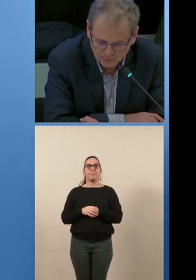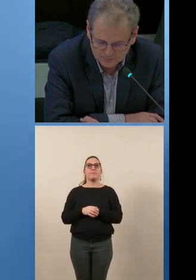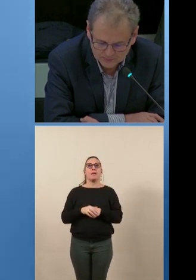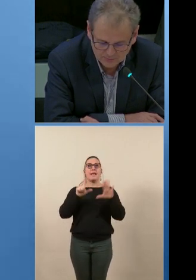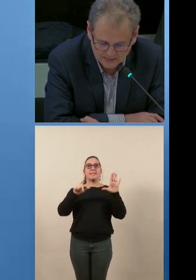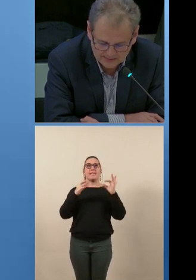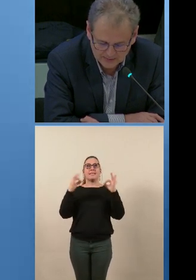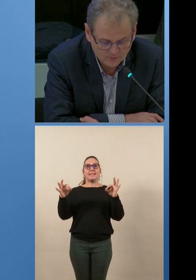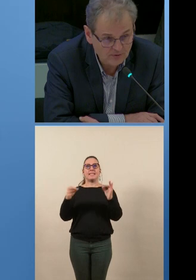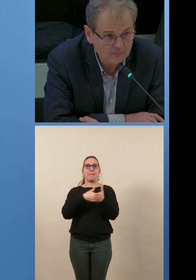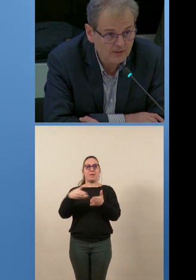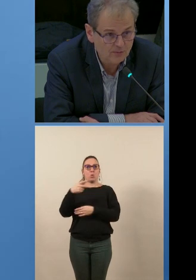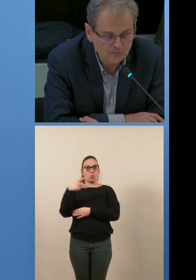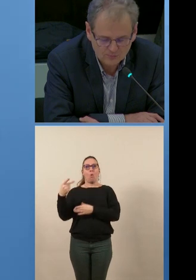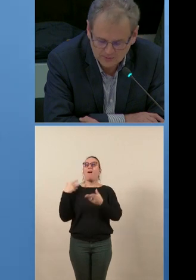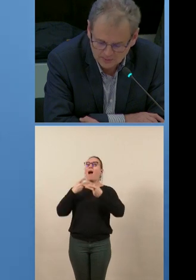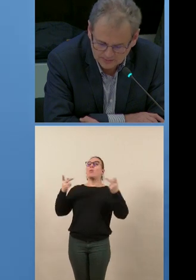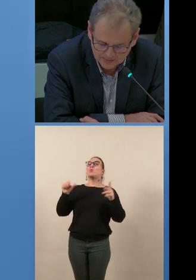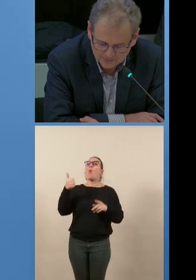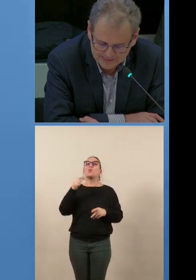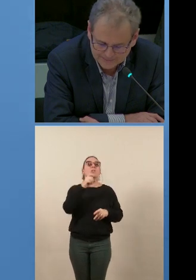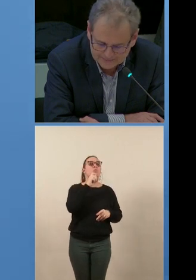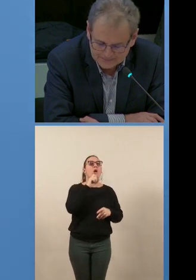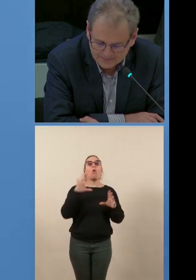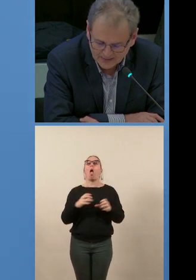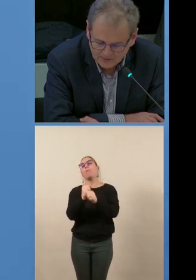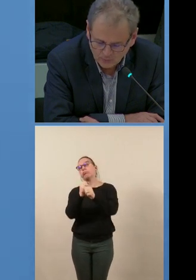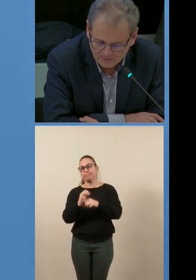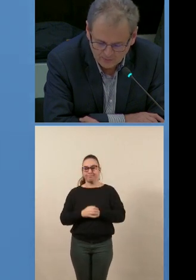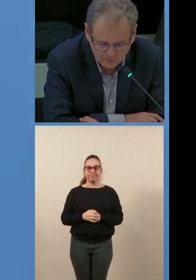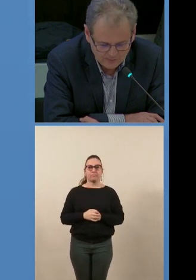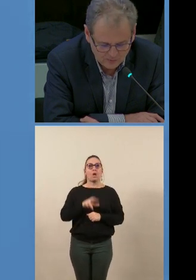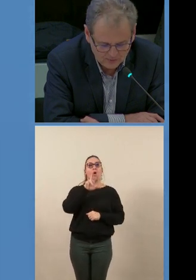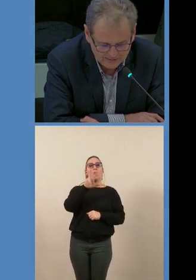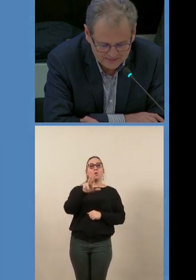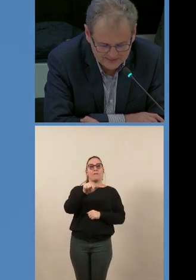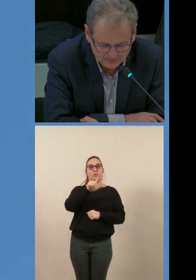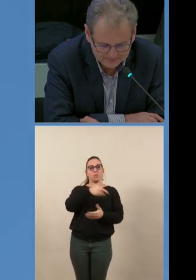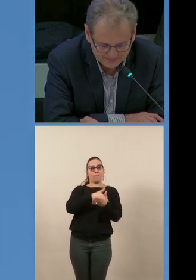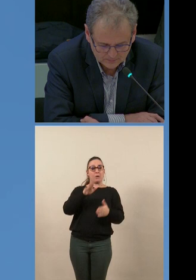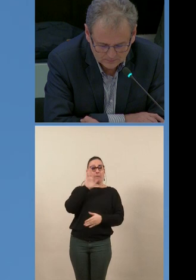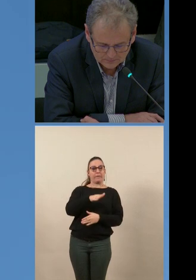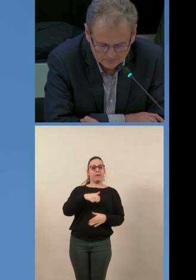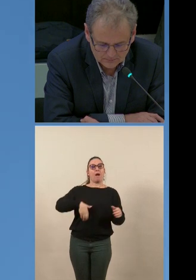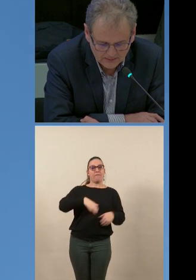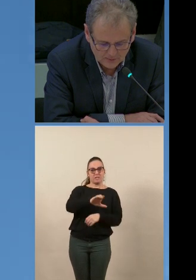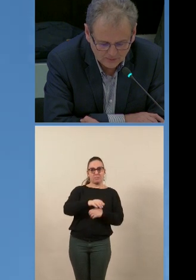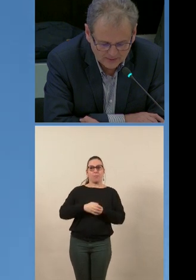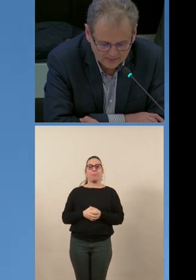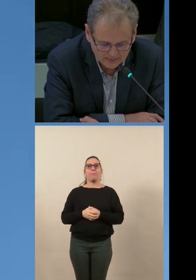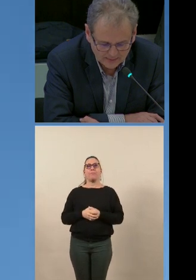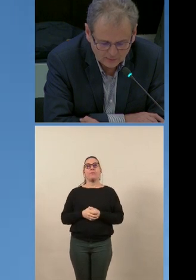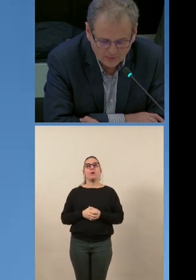million d'euros comme il avait été annoncé on parlait de 11 tout à l'heure en arrondi et 3,2 millions en investissement il